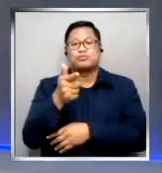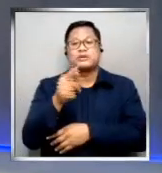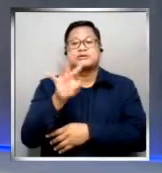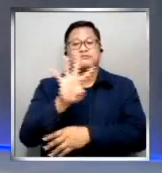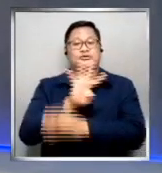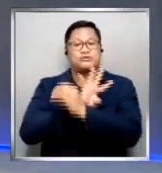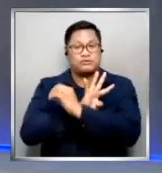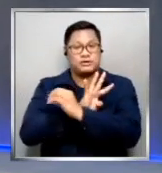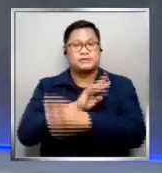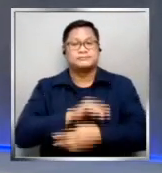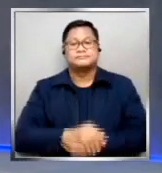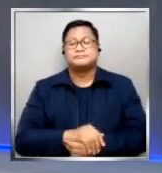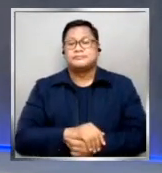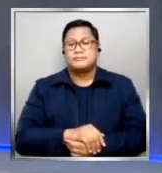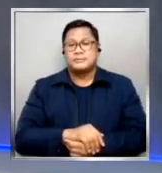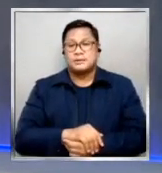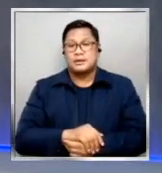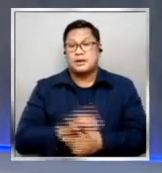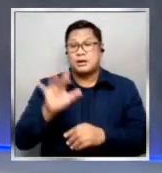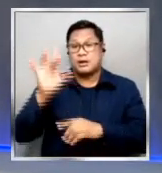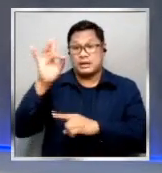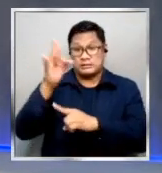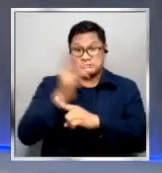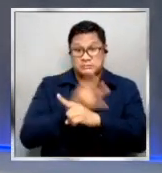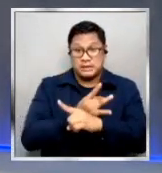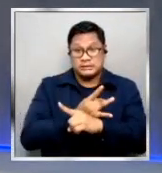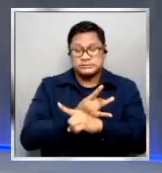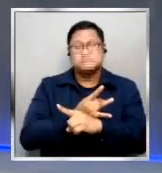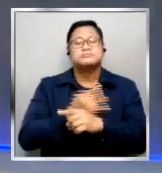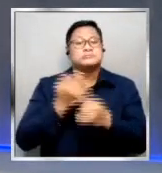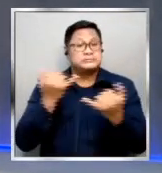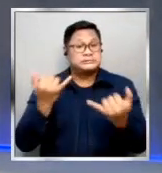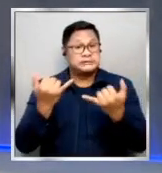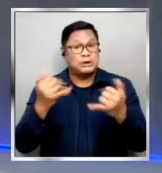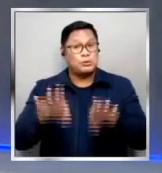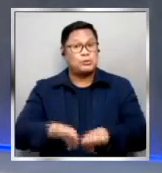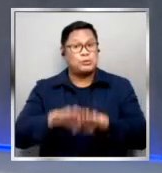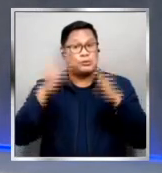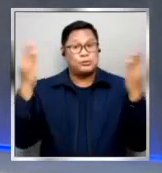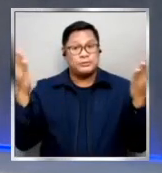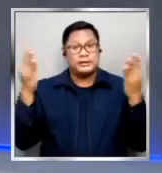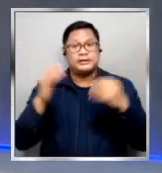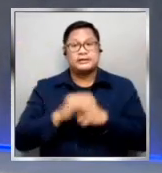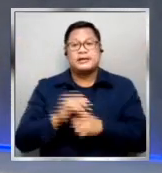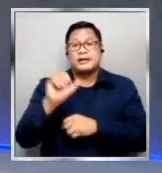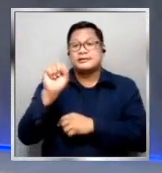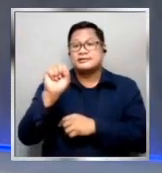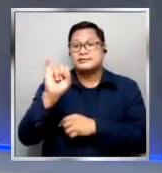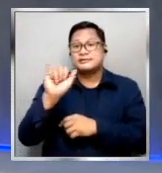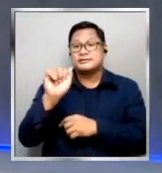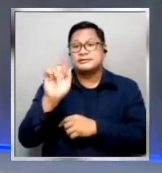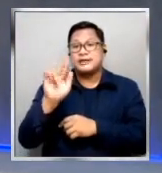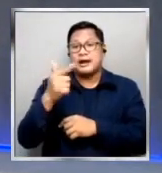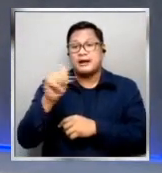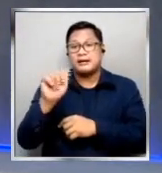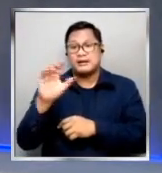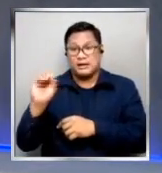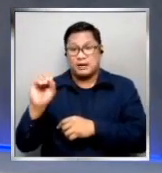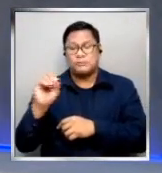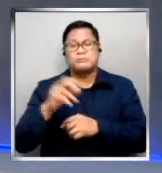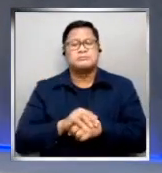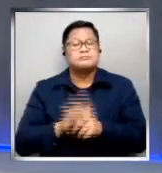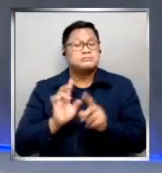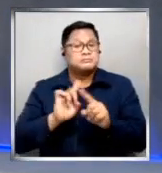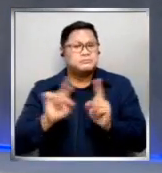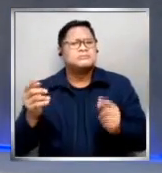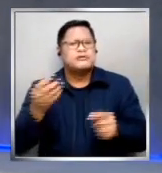Matapos ang mahigit 8 buwan, bukas na't ulit sa mga turista ang Siargao sa Surigao del Norte. Pero ilan pa lang ang mga